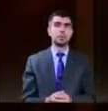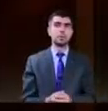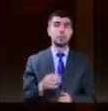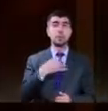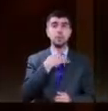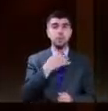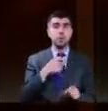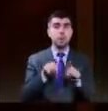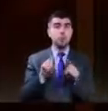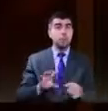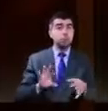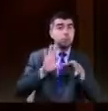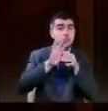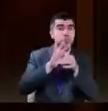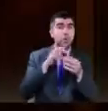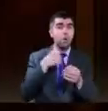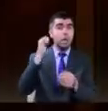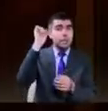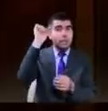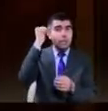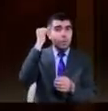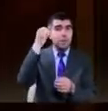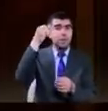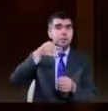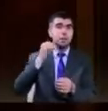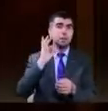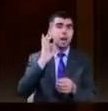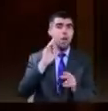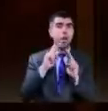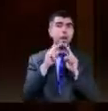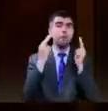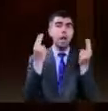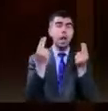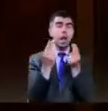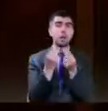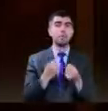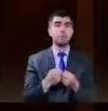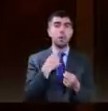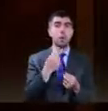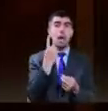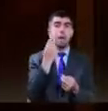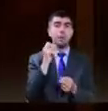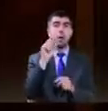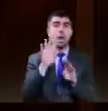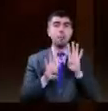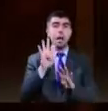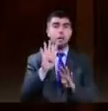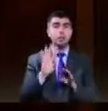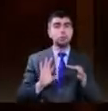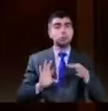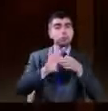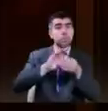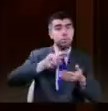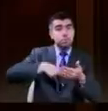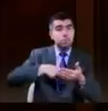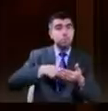وبخصوص التعاون الدولي في مجال التكوين المهني لفائدة الأشخاص في وضعية إعاقة ذهنية، تم خلال سنة 2014 توقيع برنامج للتعاون بين